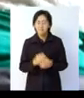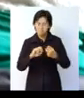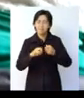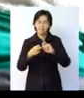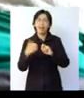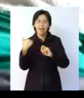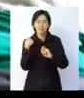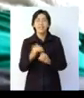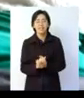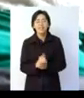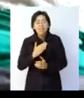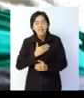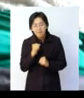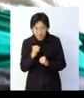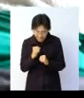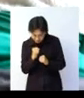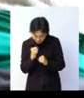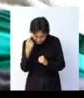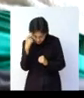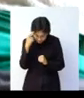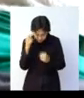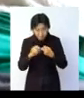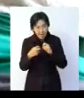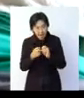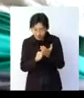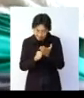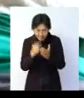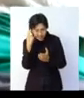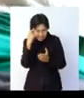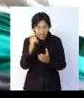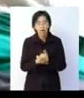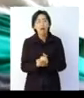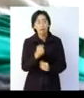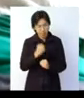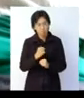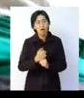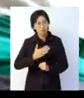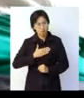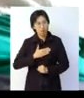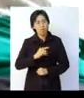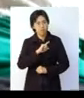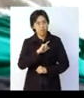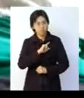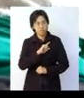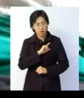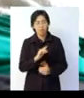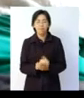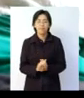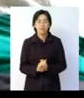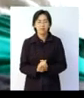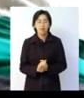อย่างถ้าถามมาเยอะก็เยอะอยู่แต่ว่าพยายามจะด้วยที่ว่าคือตอนนี้ผมรู้สึกว่ามันก็เป็นงานของเราแล้ว